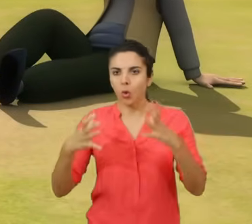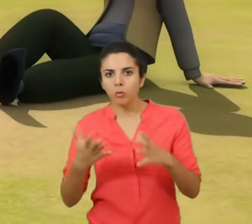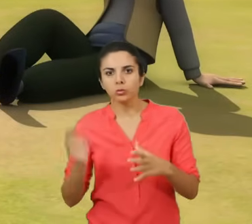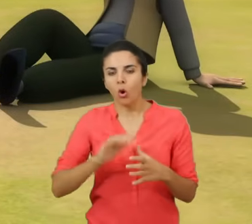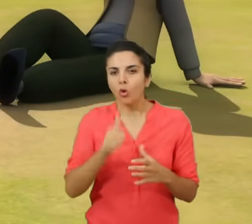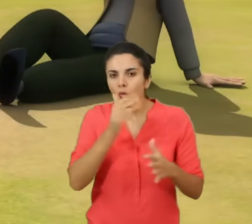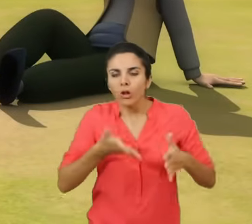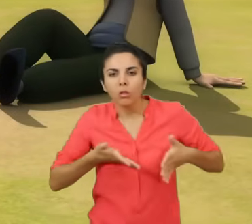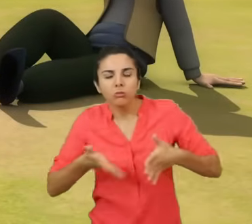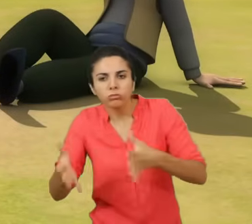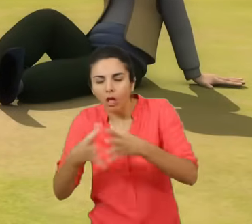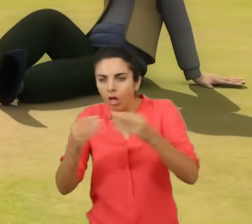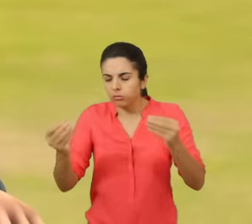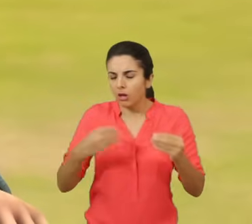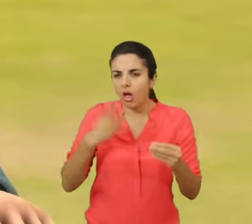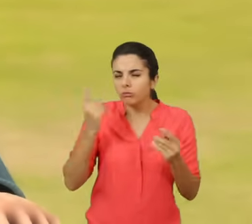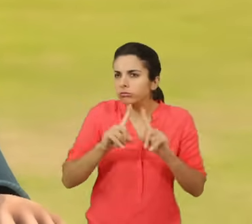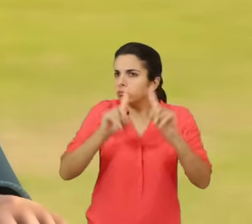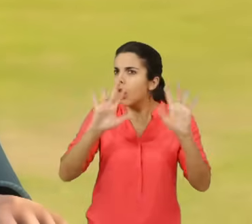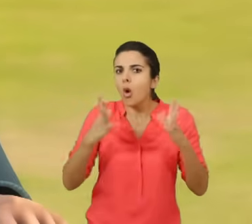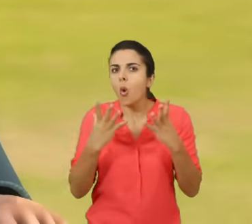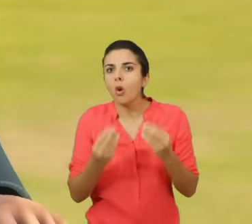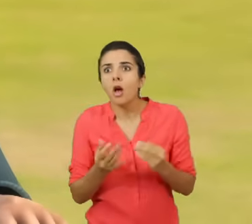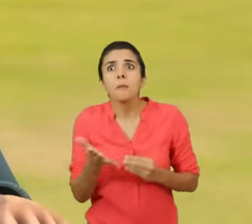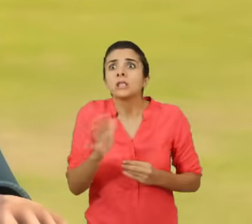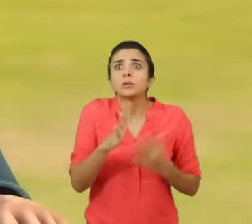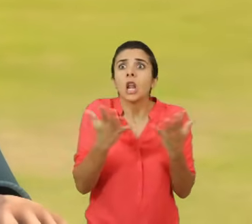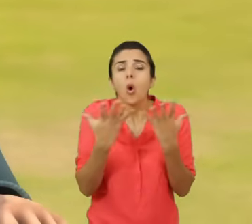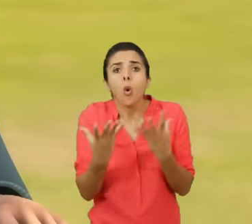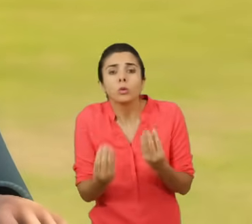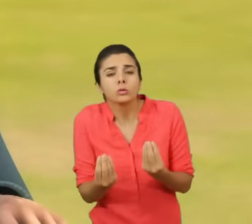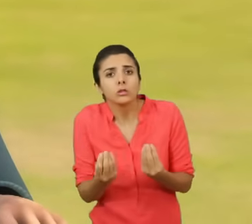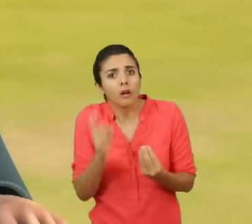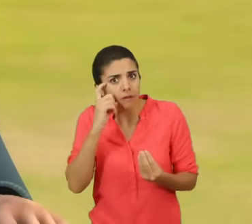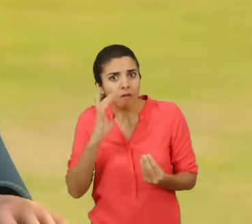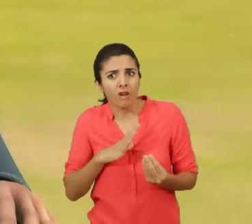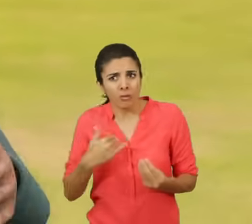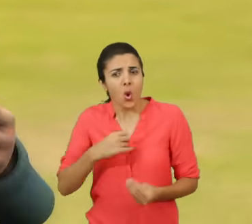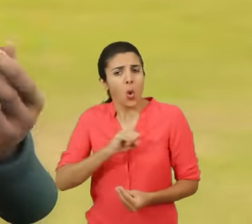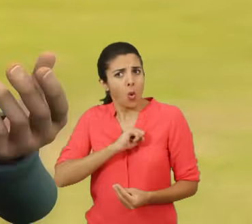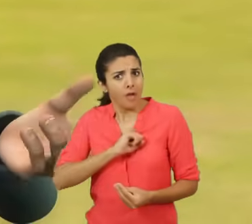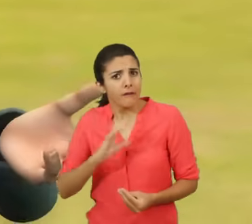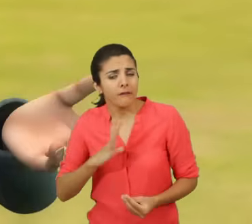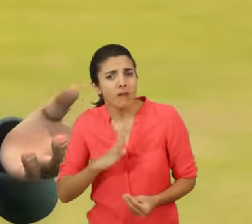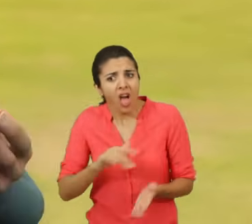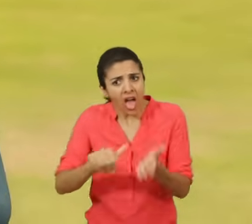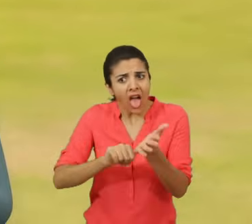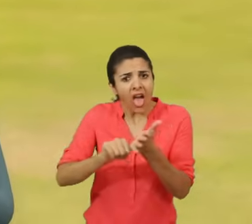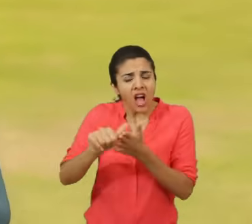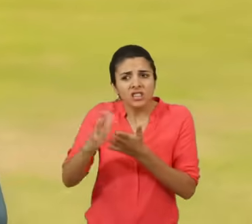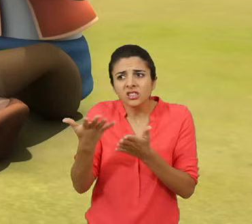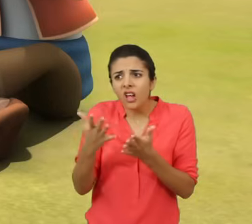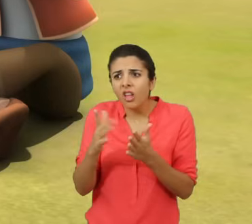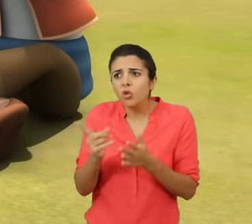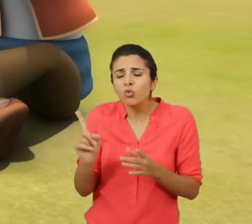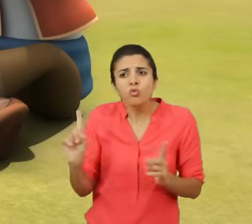nehir. Neler oluyor? Başka neler olacak dersiniz? Korkuyorum. Her şey çok garip